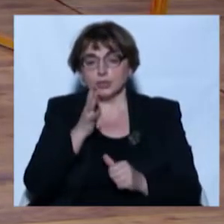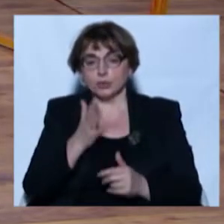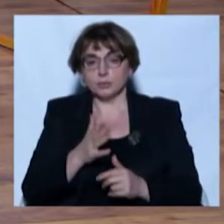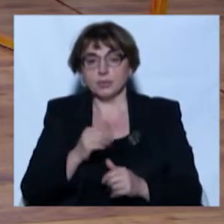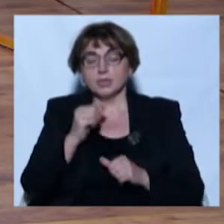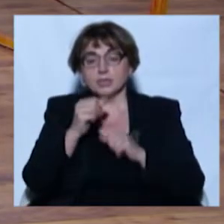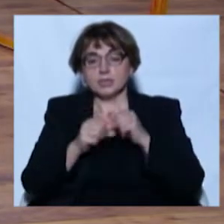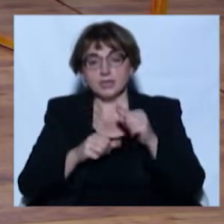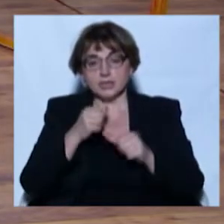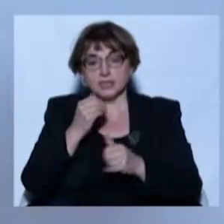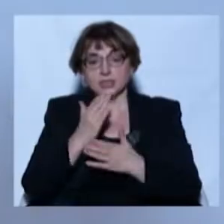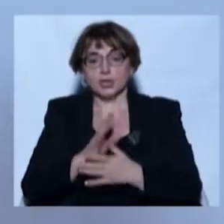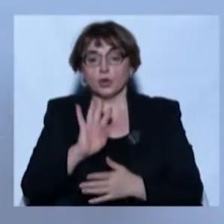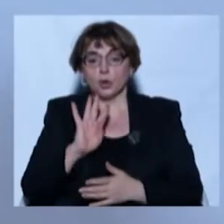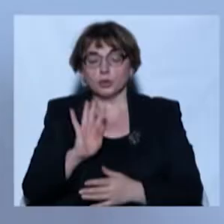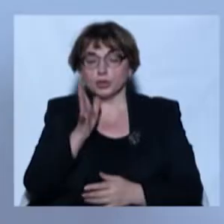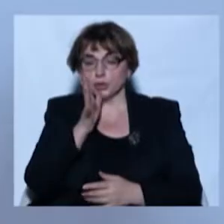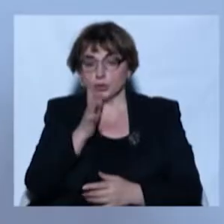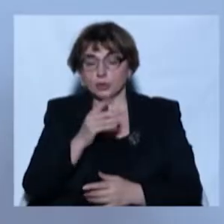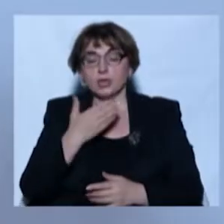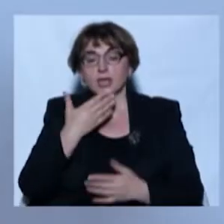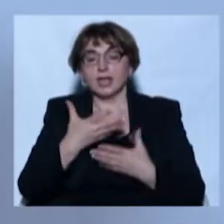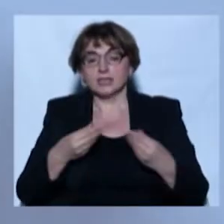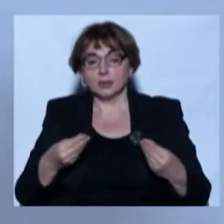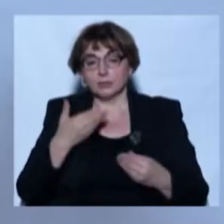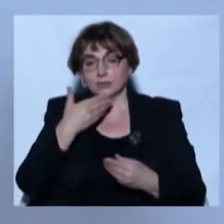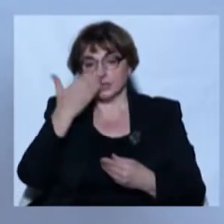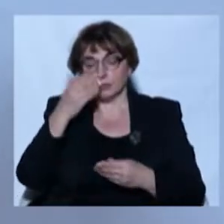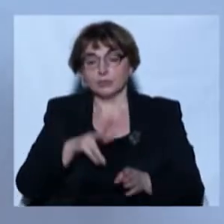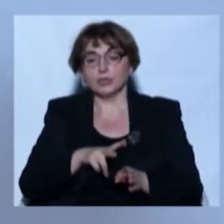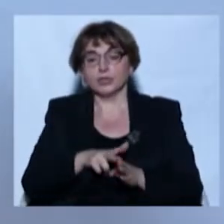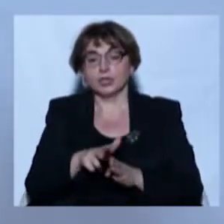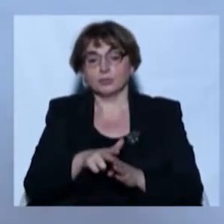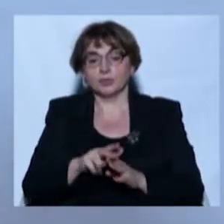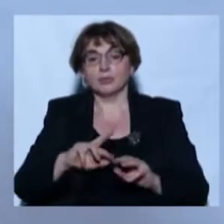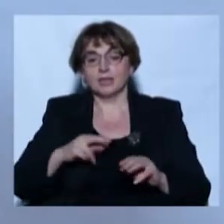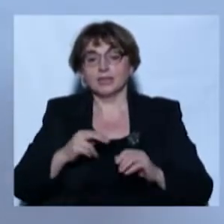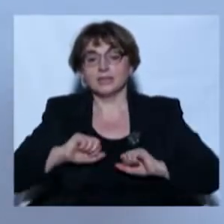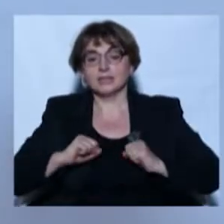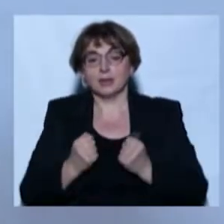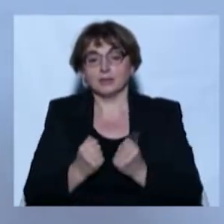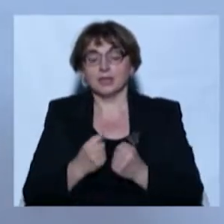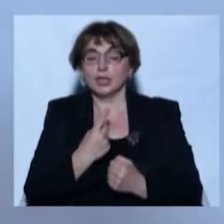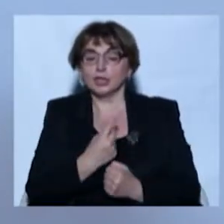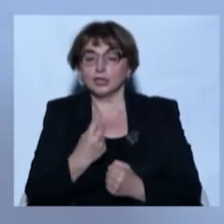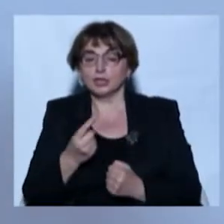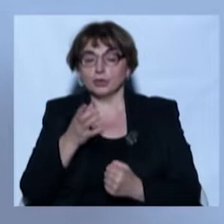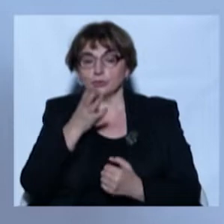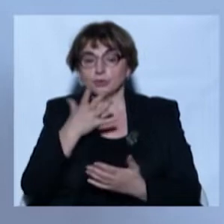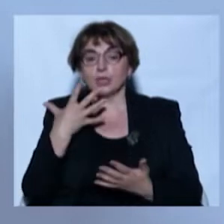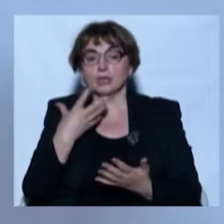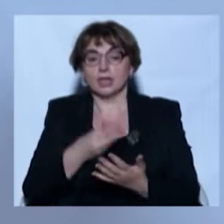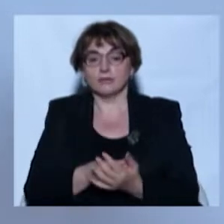წელიწადში არის 4 დრო: გაზაფხული, ზაფხული, შემოდგომა და ზამთარი. თითოეულ დროს